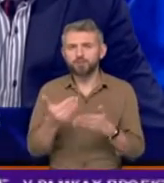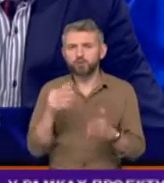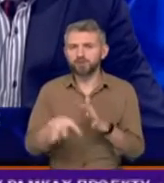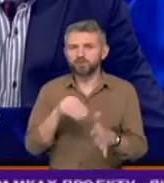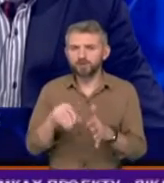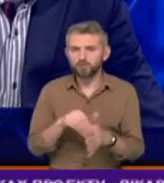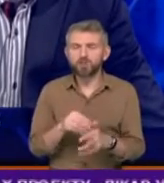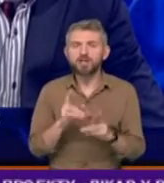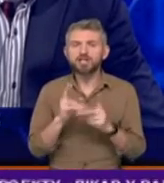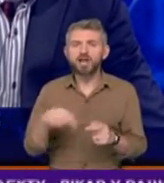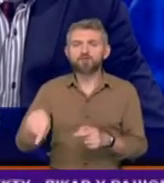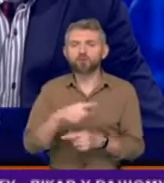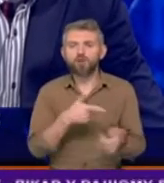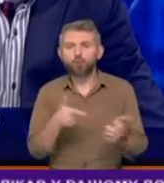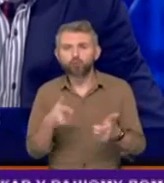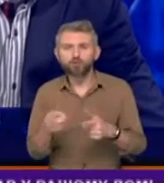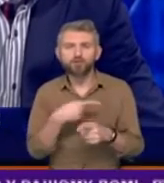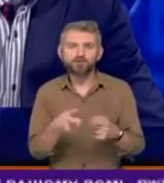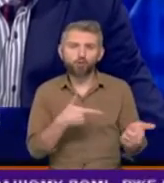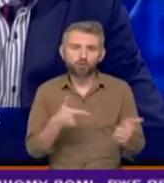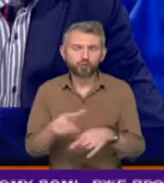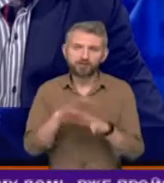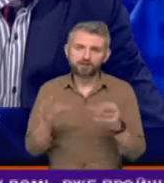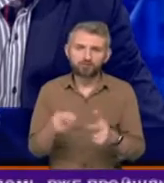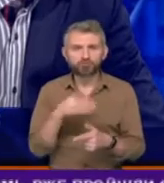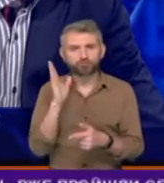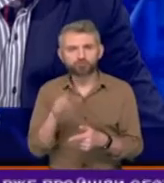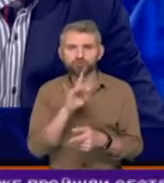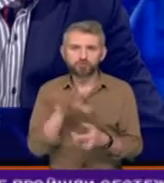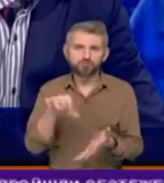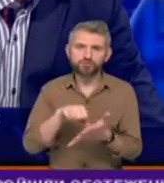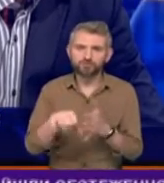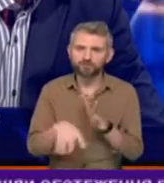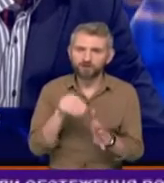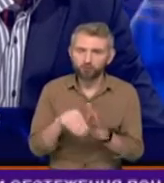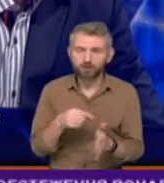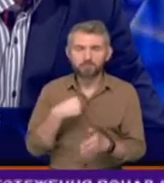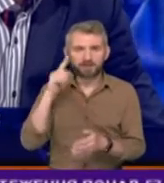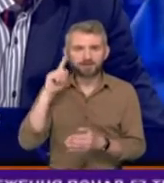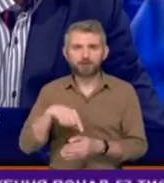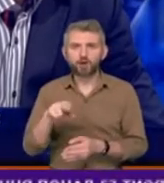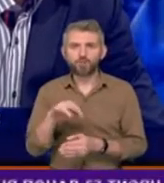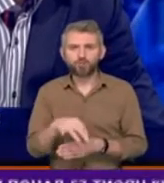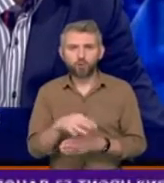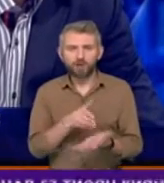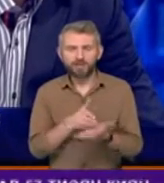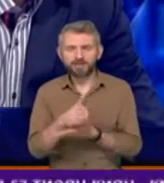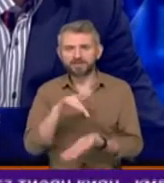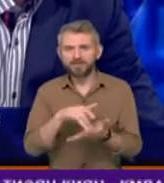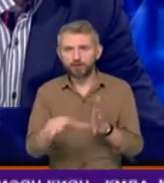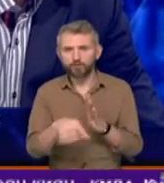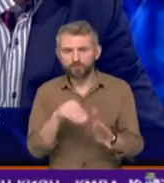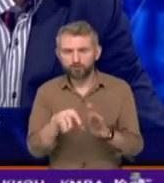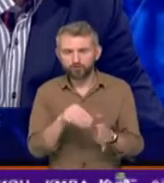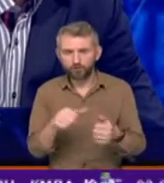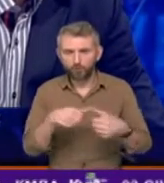виборів? Як вони готуються, чи готуються взагалі, чи будуть брати? Тому що от ми знаємо, що і по лінії Центральної виборчої